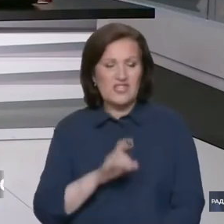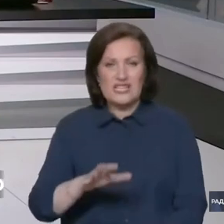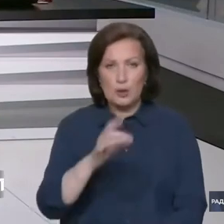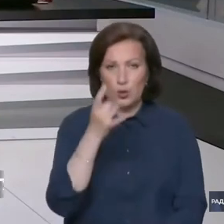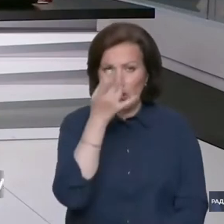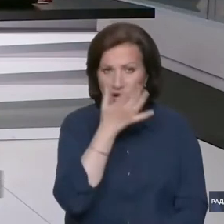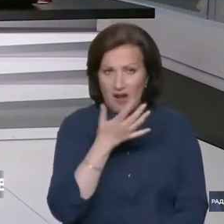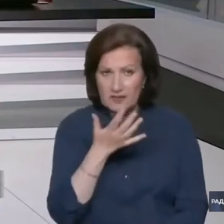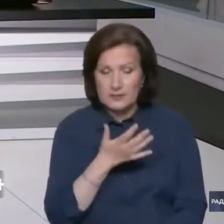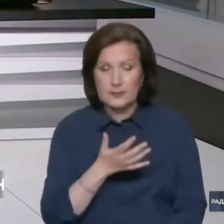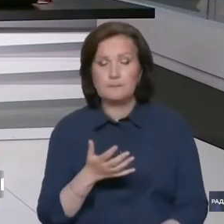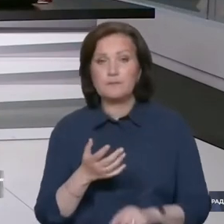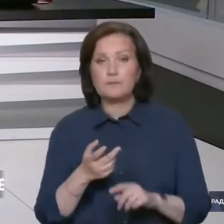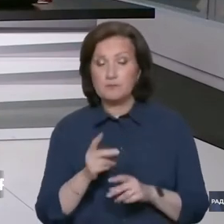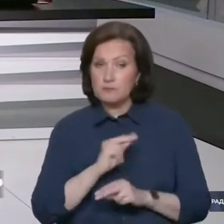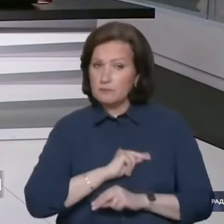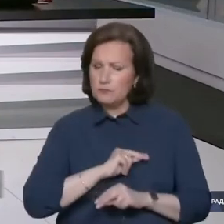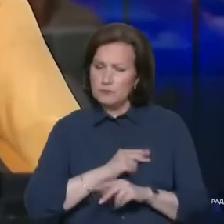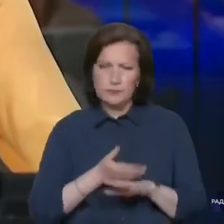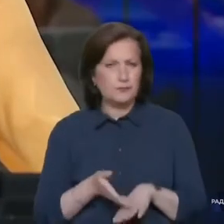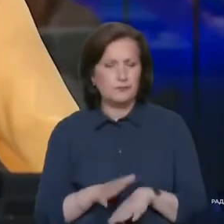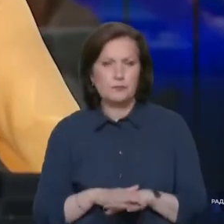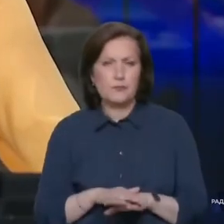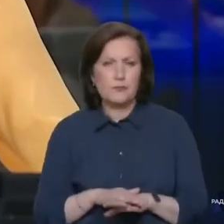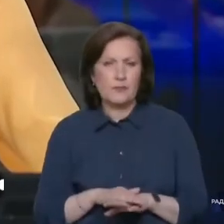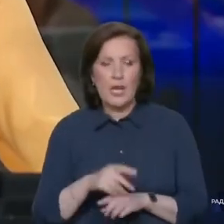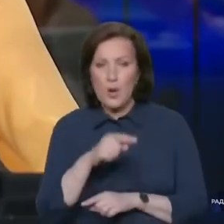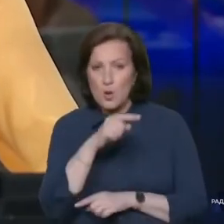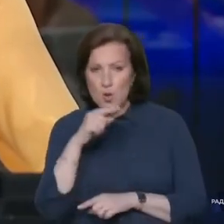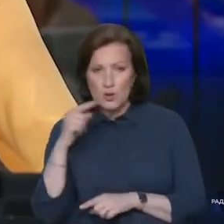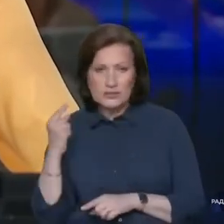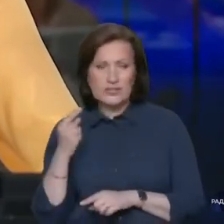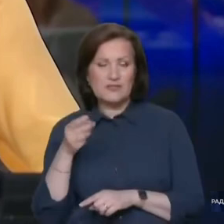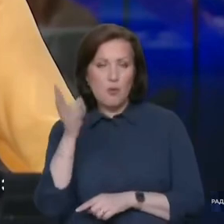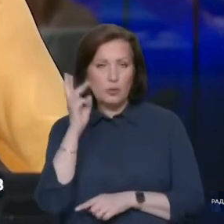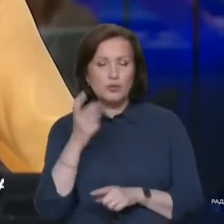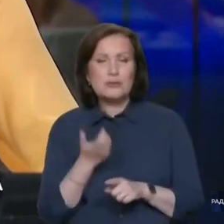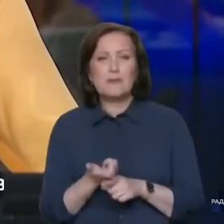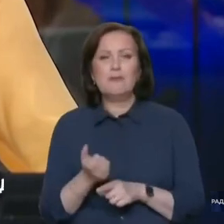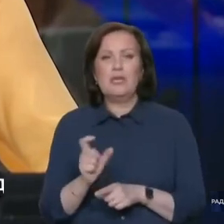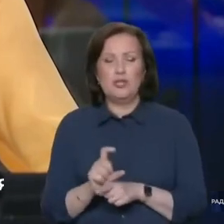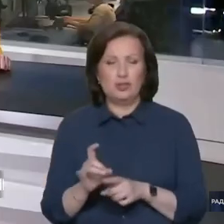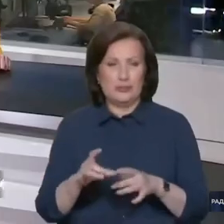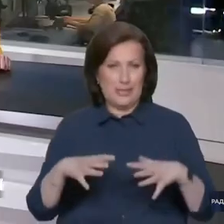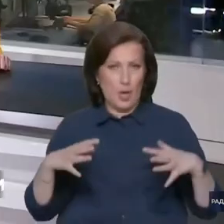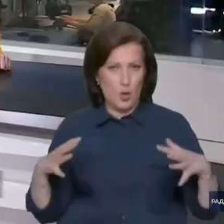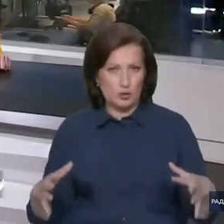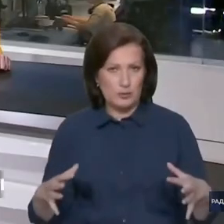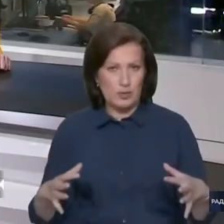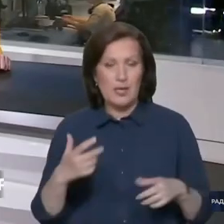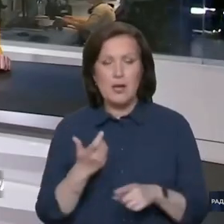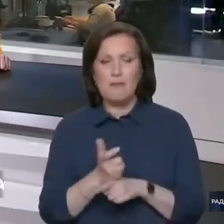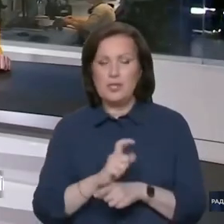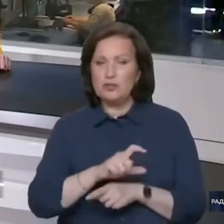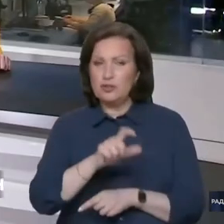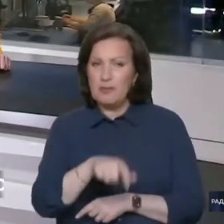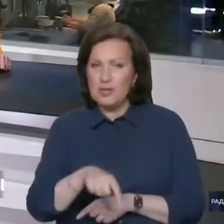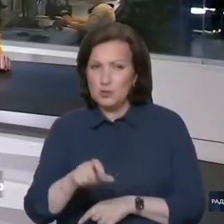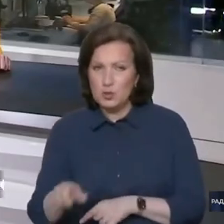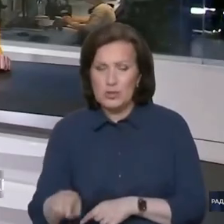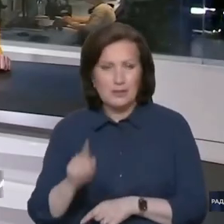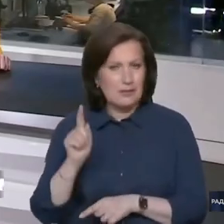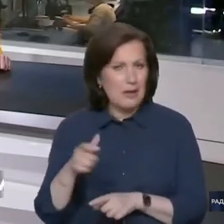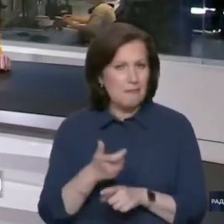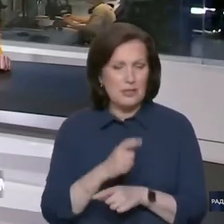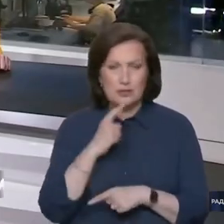Африці. Хоча треба розуміти, що працювати дуже важко. Тому що російське посольство більше за розміром, там більше персоналу,